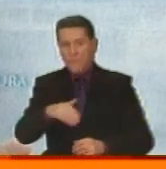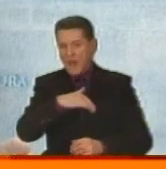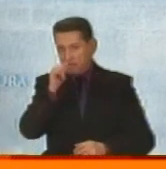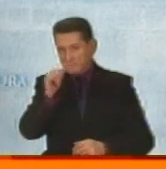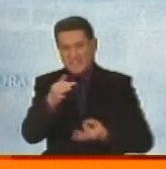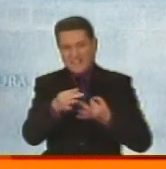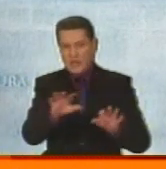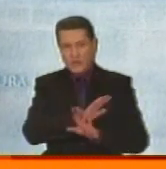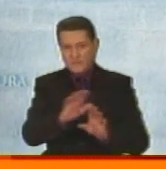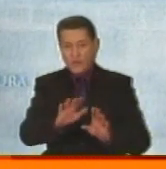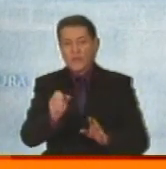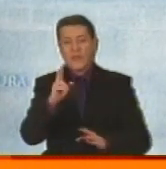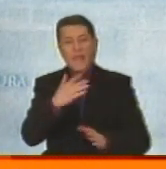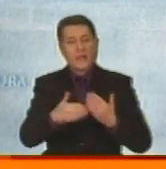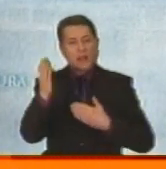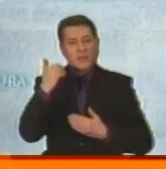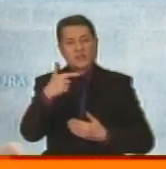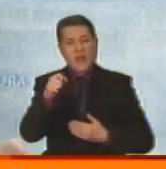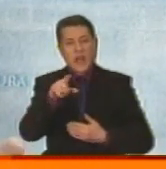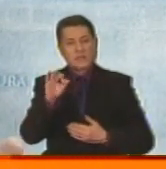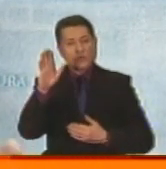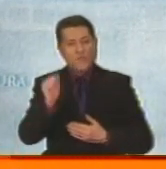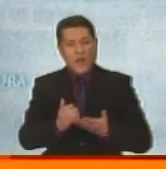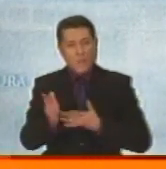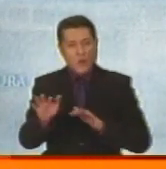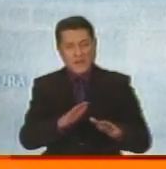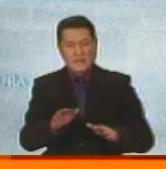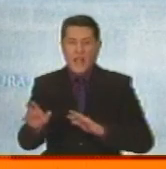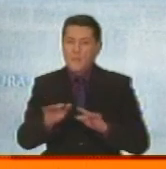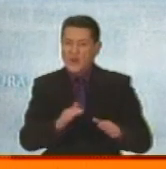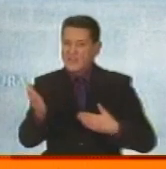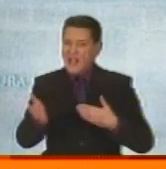як раніше газова політика, так і зараз політика санкцій